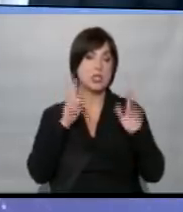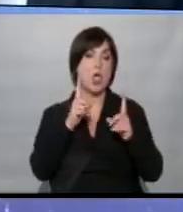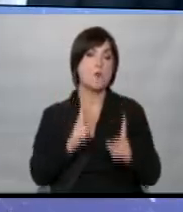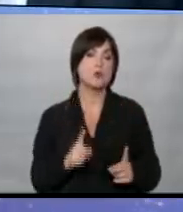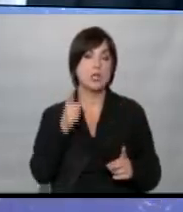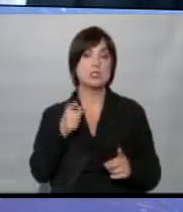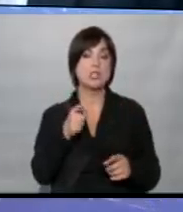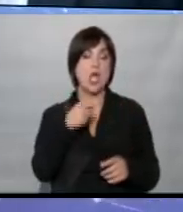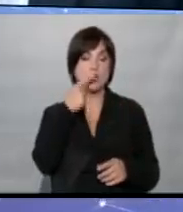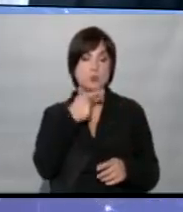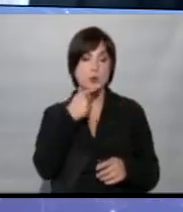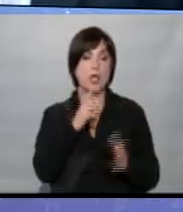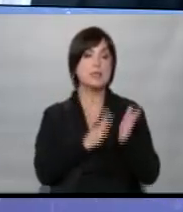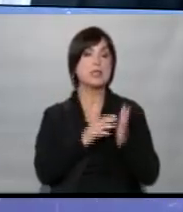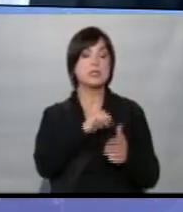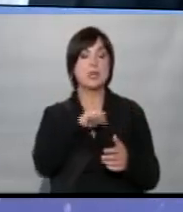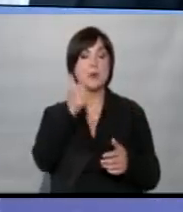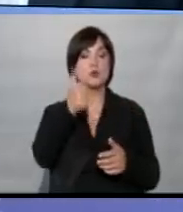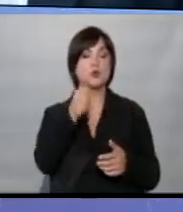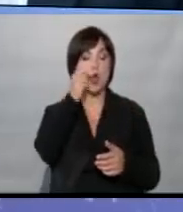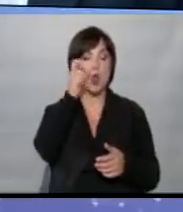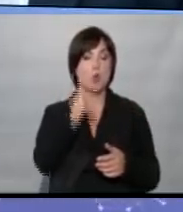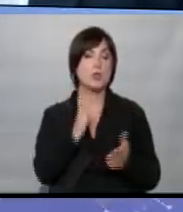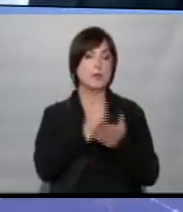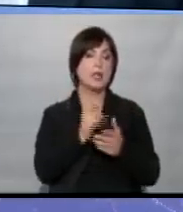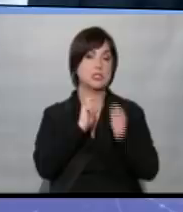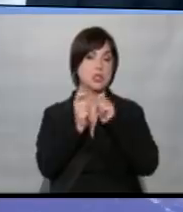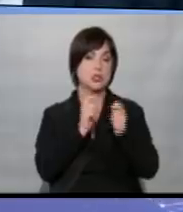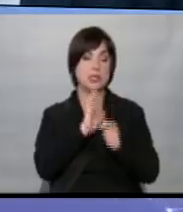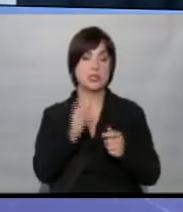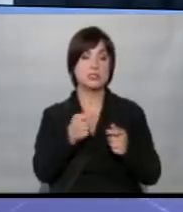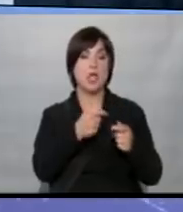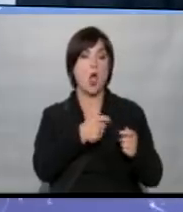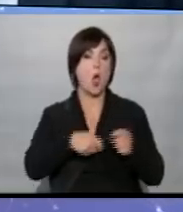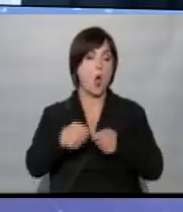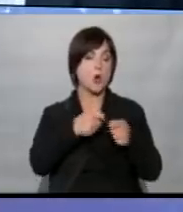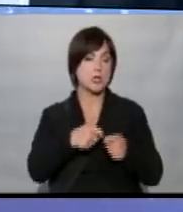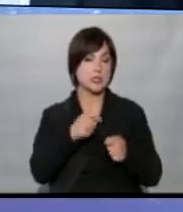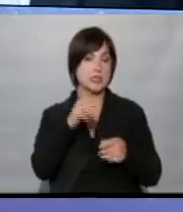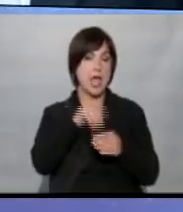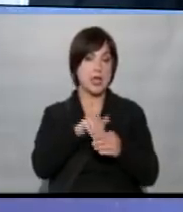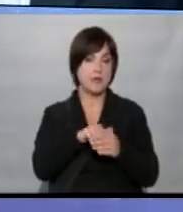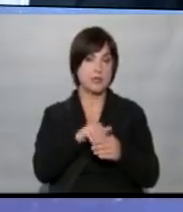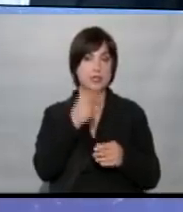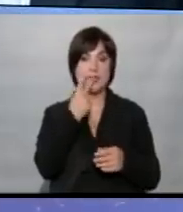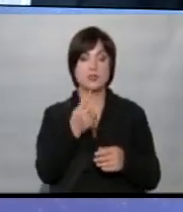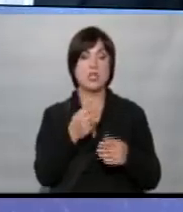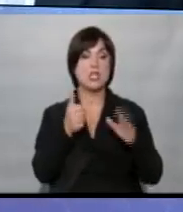постоеше една реторика дека, пример, само 100 луѓе биле за договорот и затоа не се организира референдум. Се организираше референдум да се види